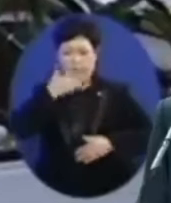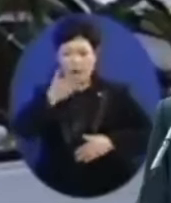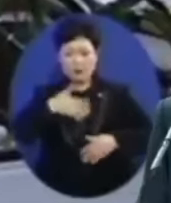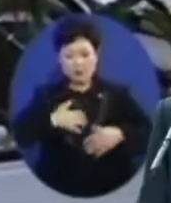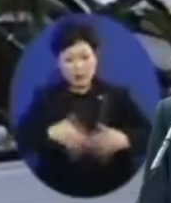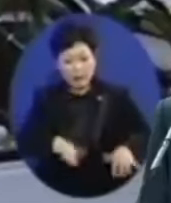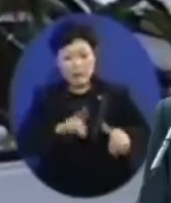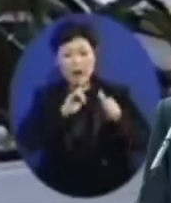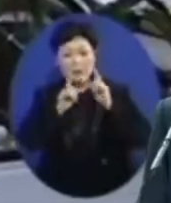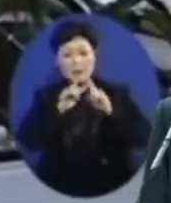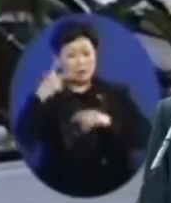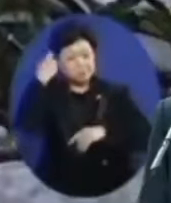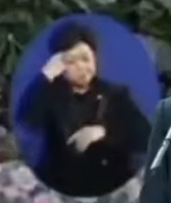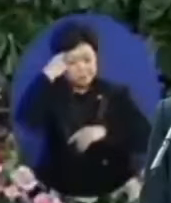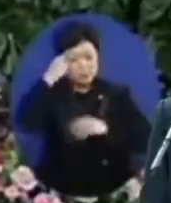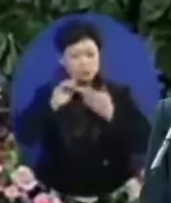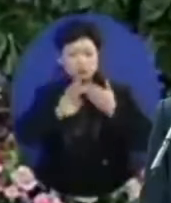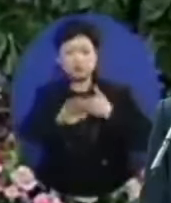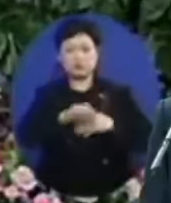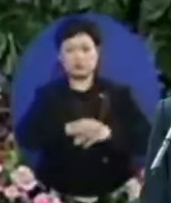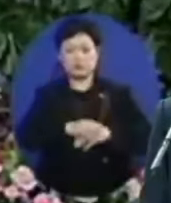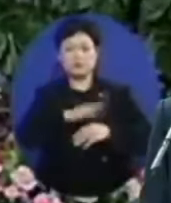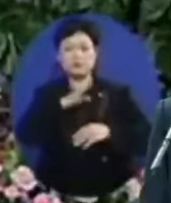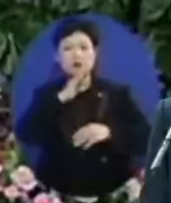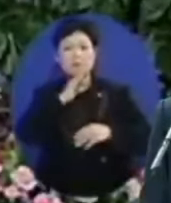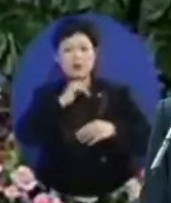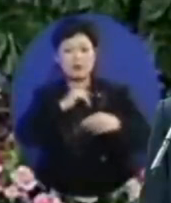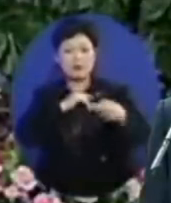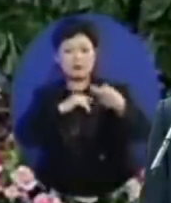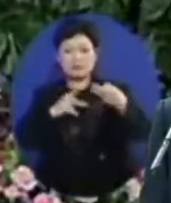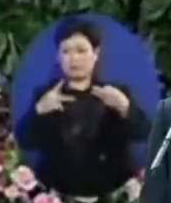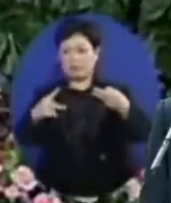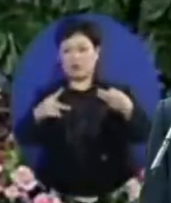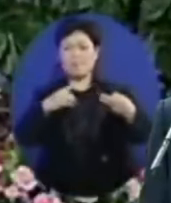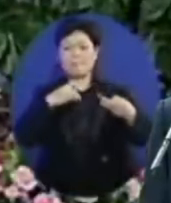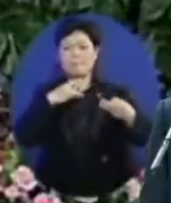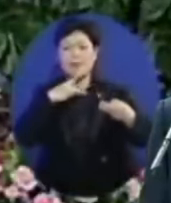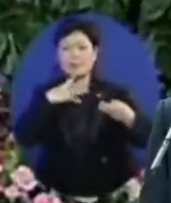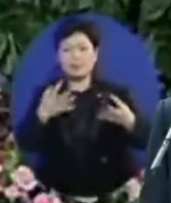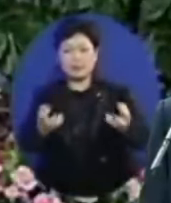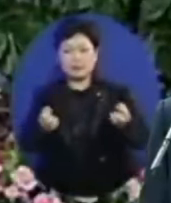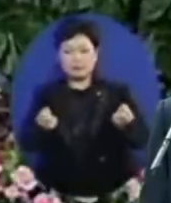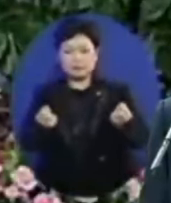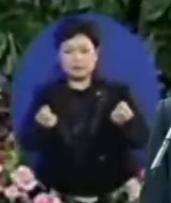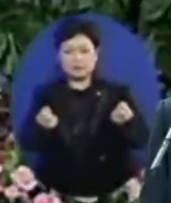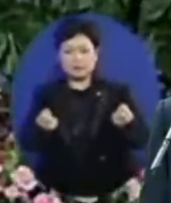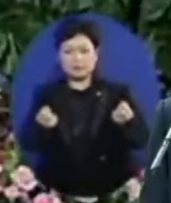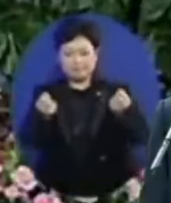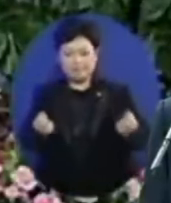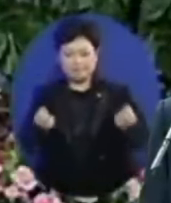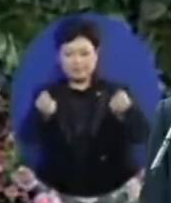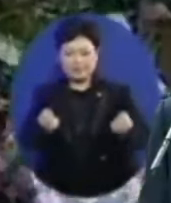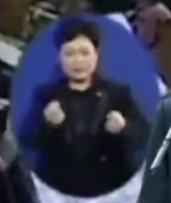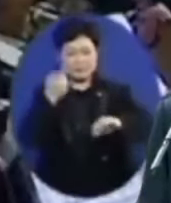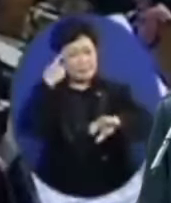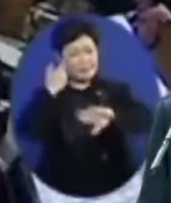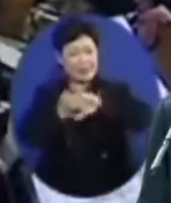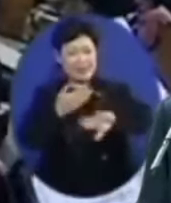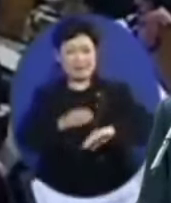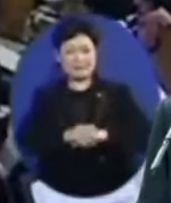약하다고 인식을 하고 난 다음부터는 정말로 13kg밖에 쥐지를 못했습니다. 그런데 그 반대로 또